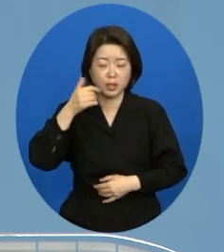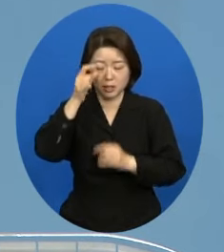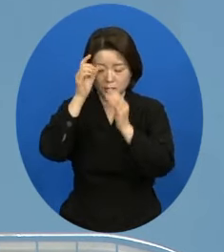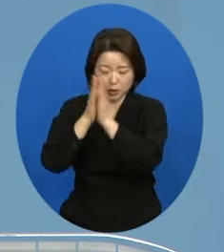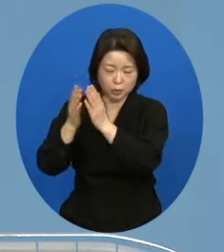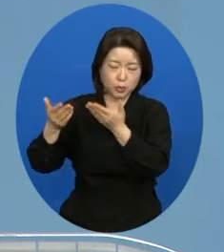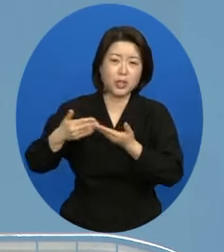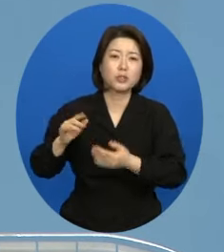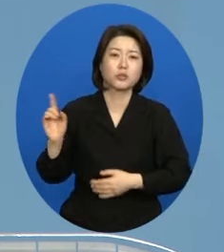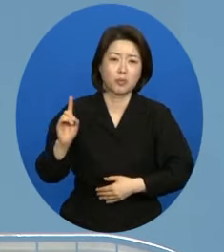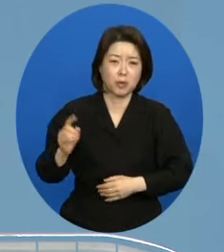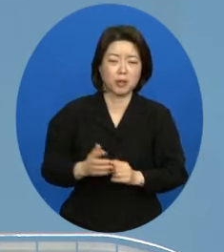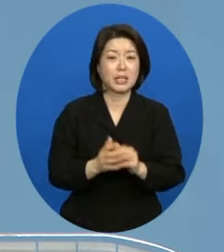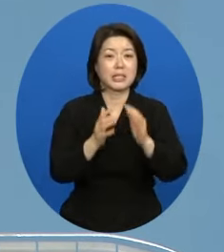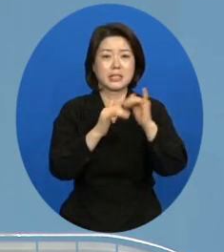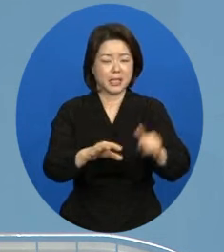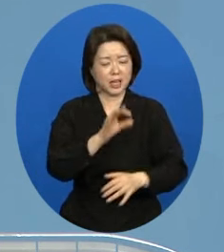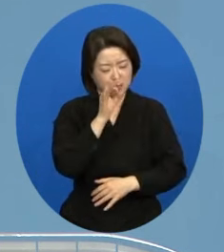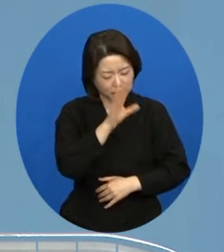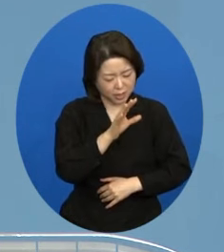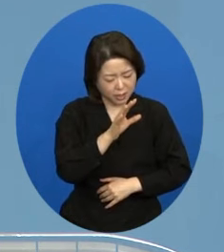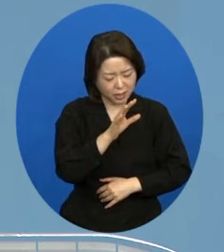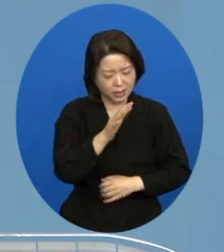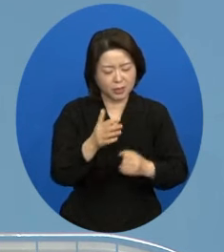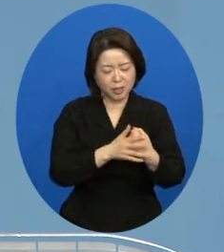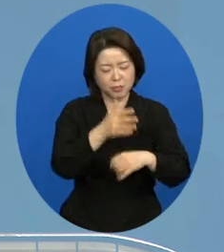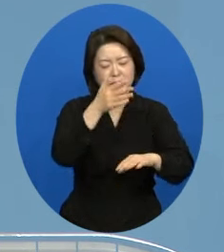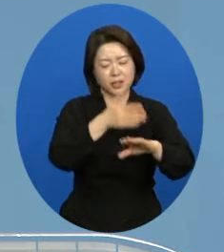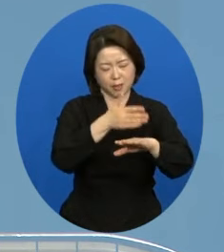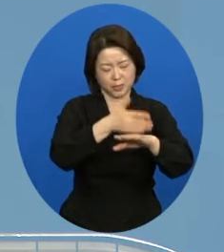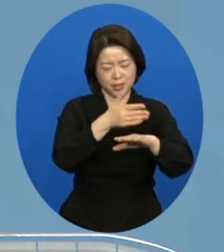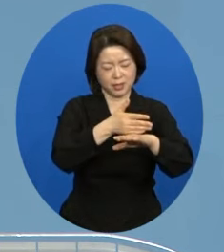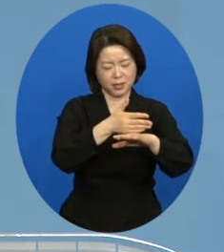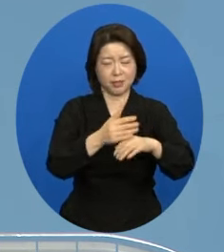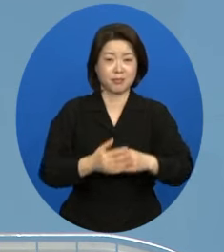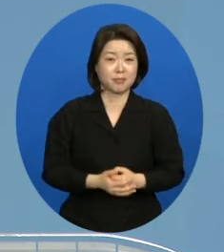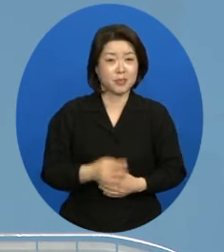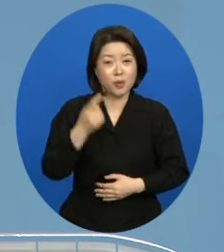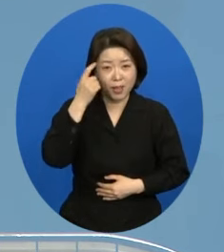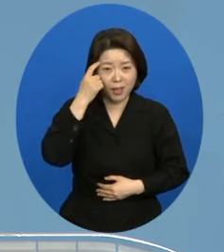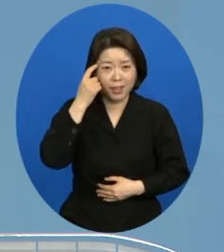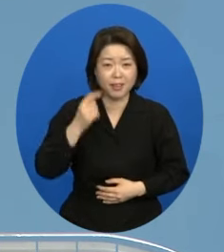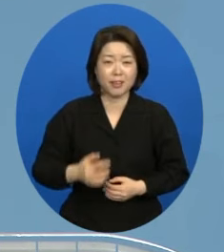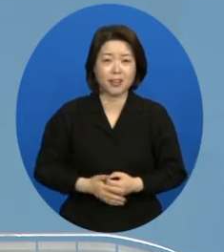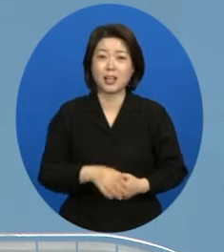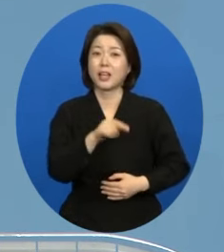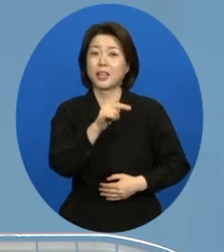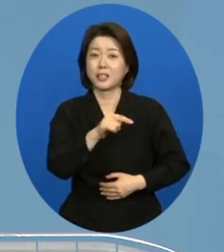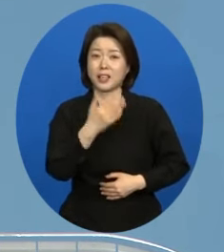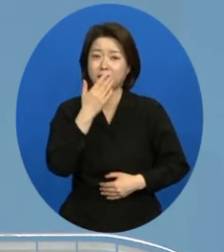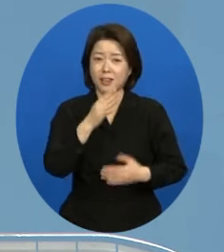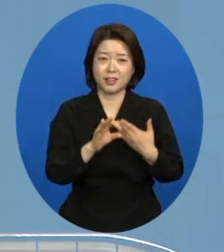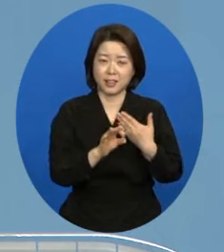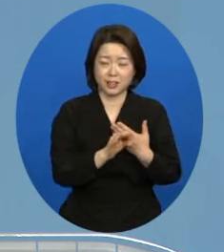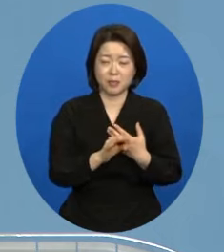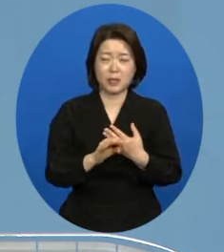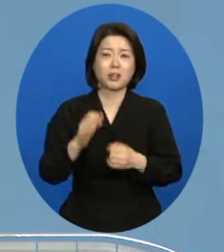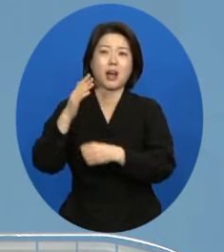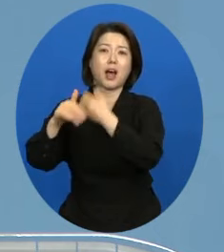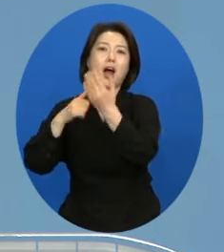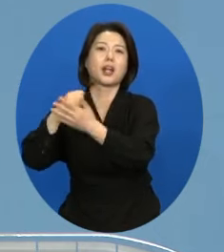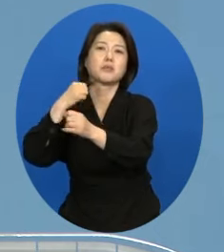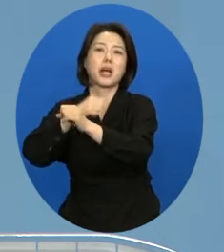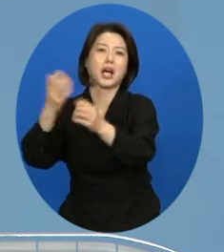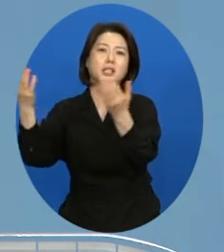하셨대요 사람으로 할 수 없으니 감사합니다 왜요 이것이 가능하다면 하나님이 하시는 것이니까